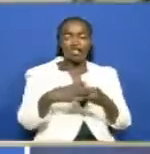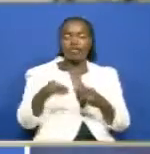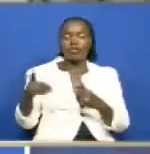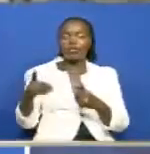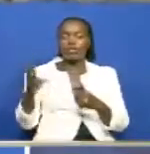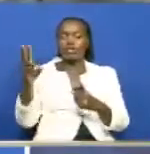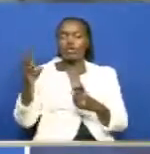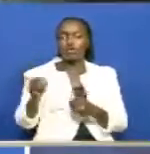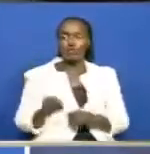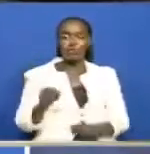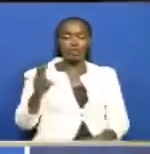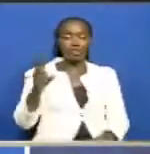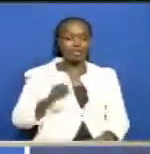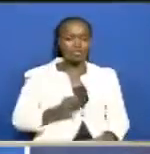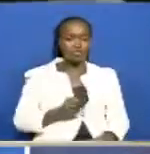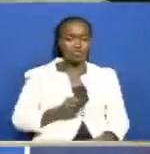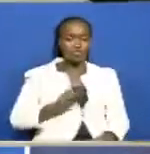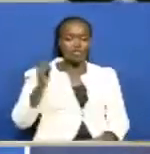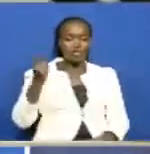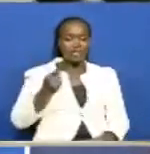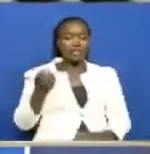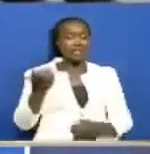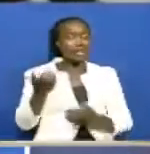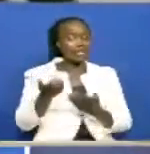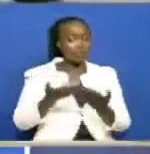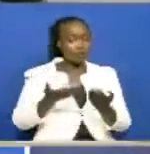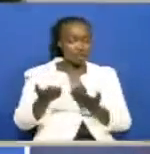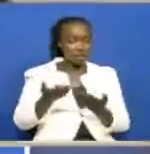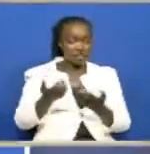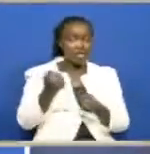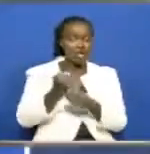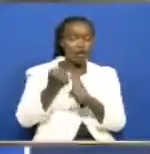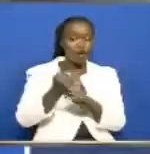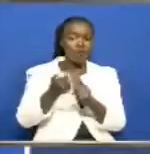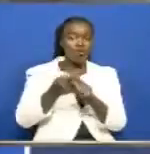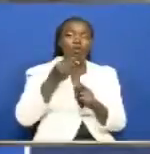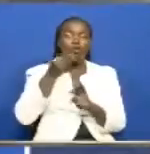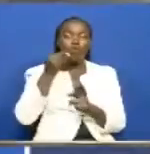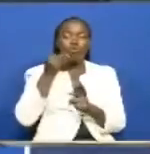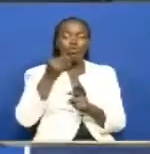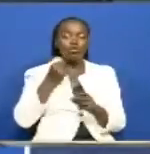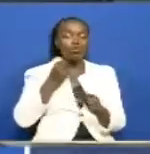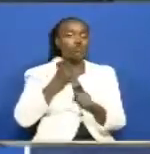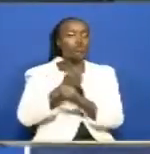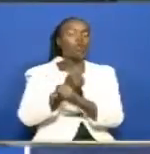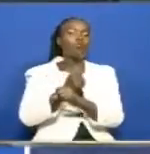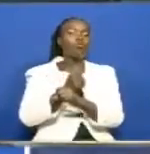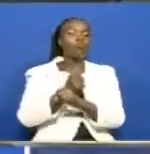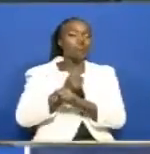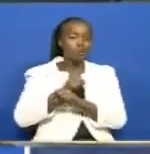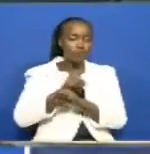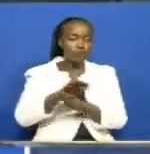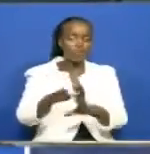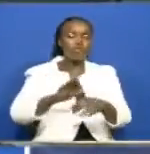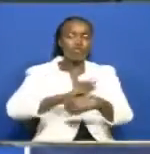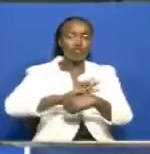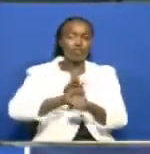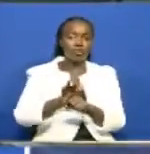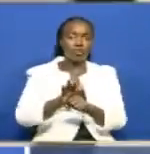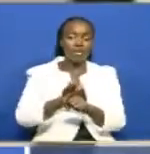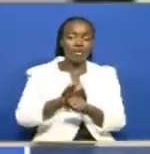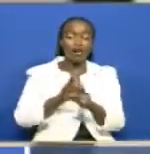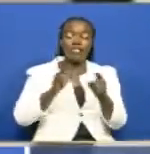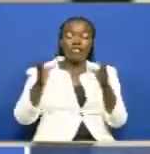2019-2020. Huku wa Kenya wengi wakipendelea kufanya kazi kutoka nyumbani kama njia moja ya kuzuia kuenea kwa ugonjwa wa COVID-19, kampuni